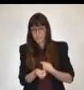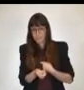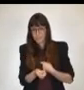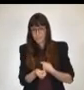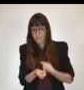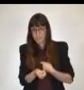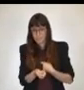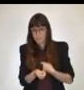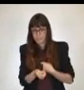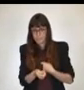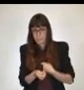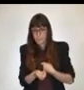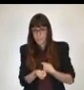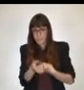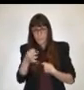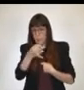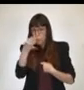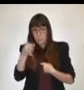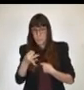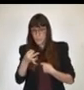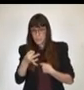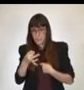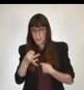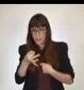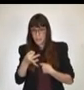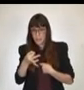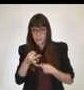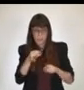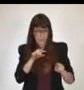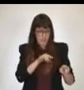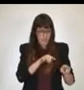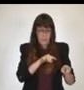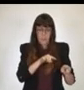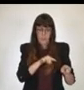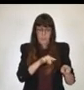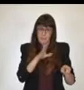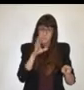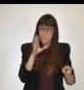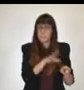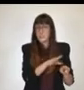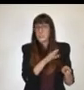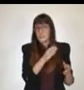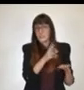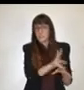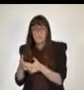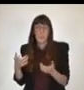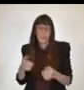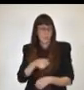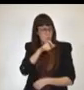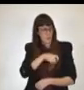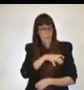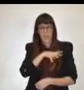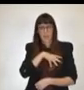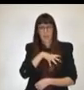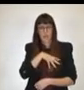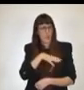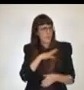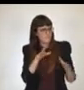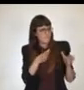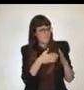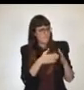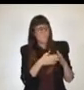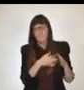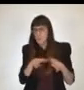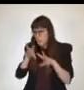taux qui est normalement utilisé pour les prêts de crédit à la consommation. Connu par la Direction générale